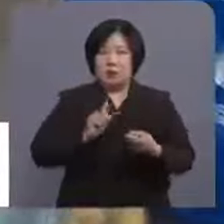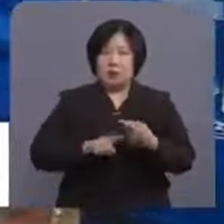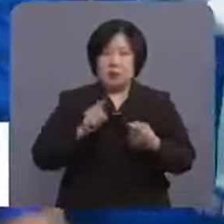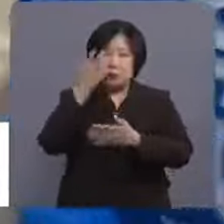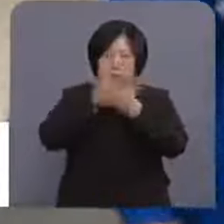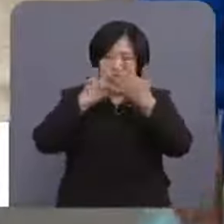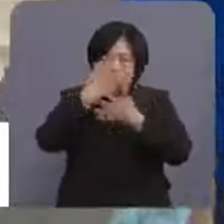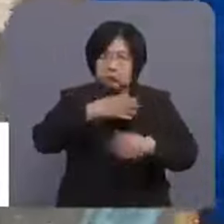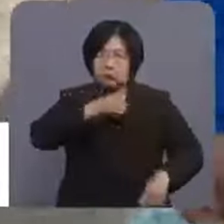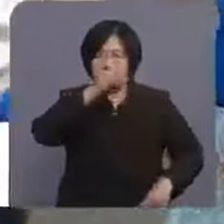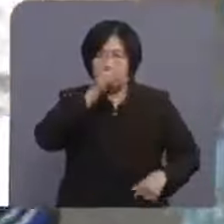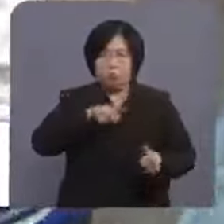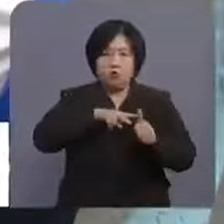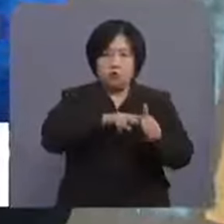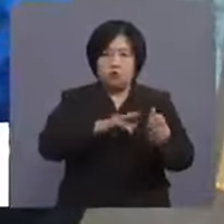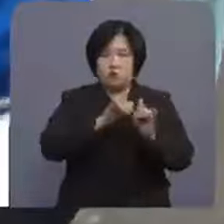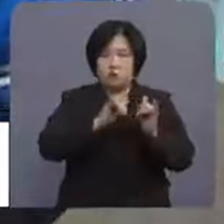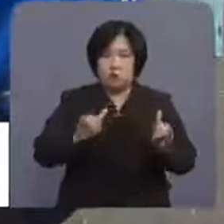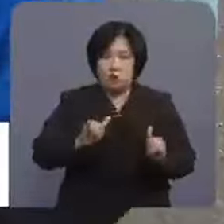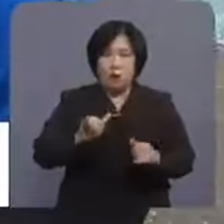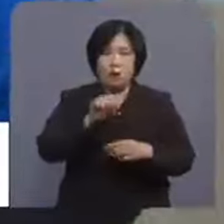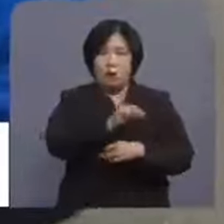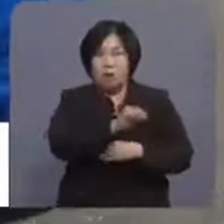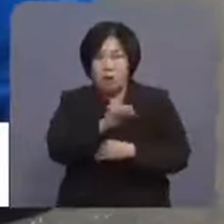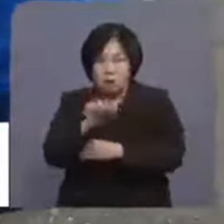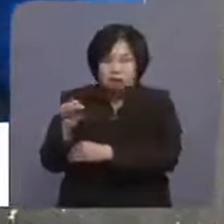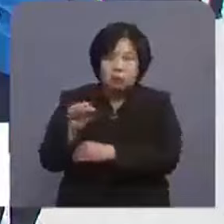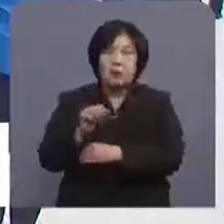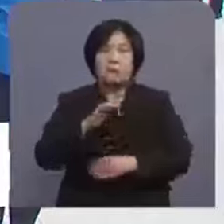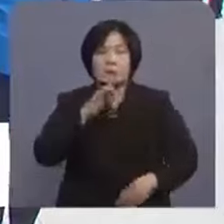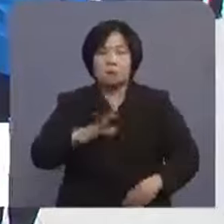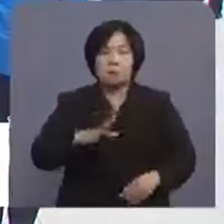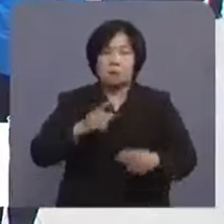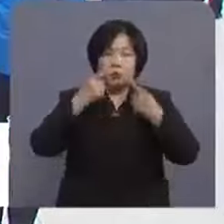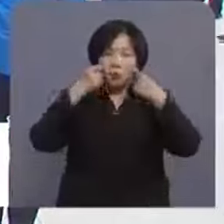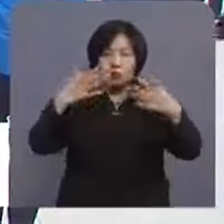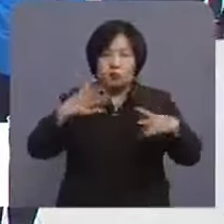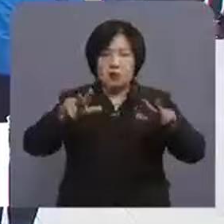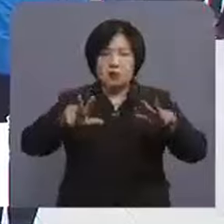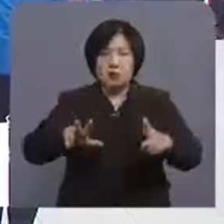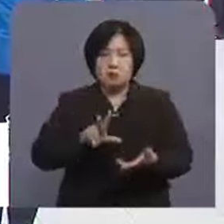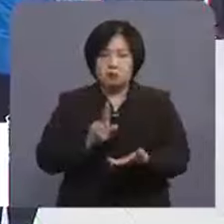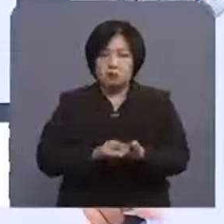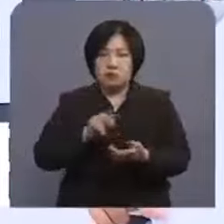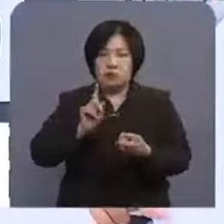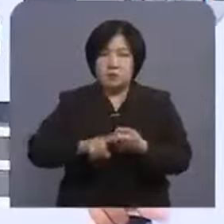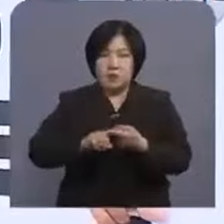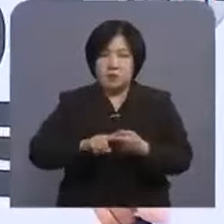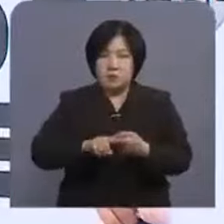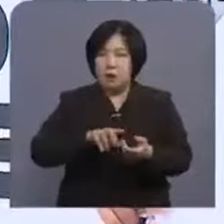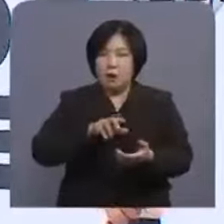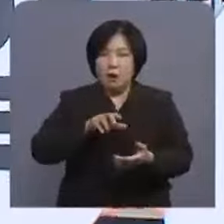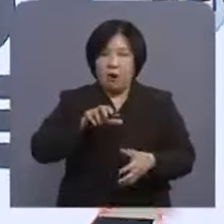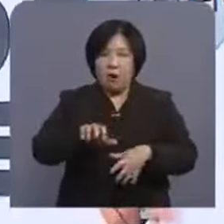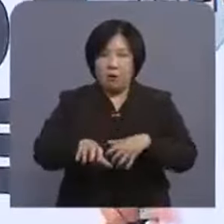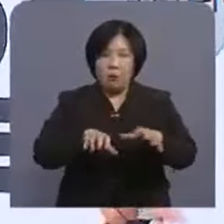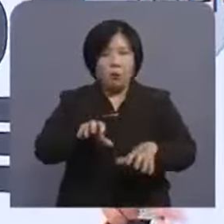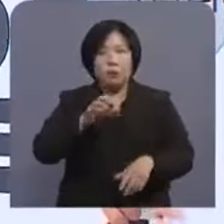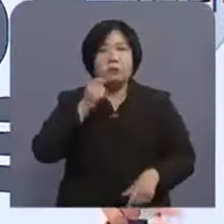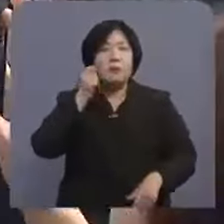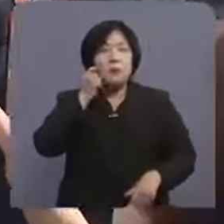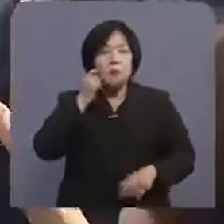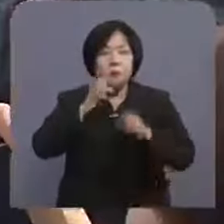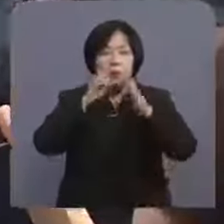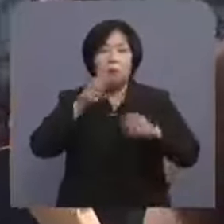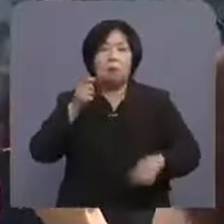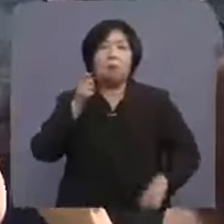않았고 후보들도 인물론만 내세울 뿐 뚜렷한 지역 의제를 선점하지 못하는 등 선거 전략이